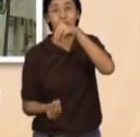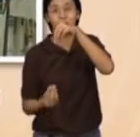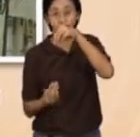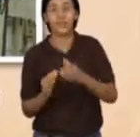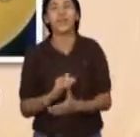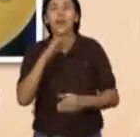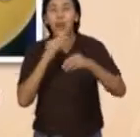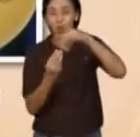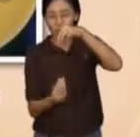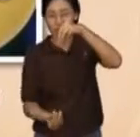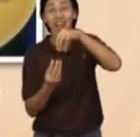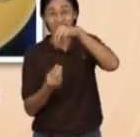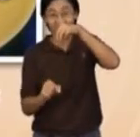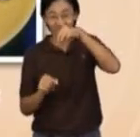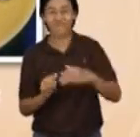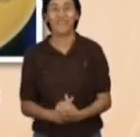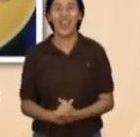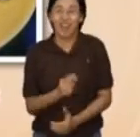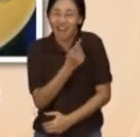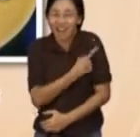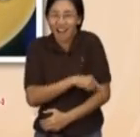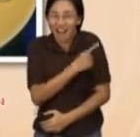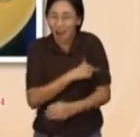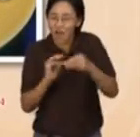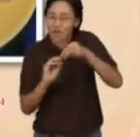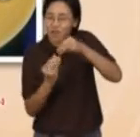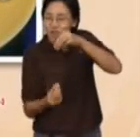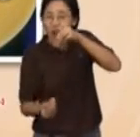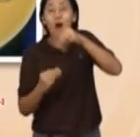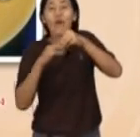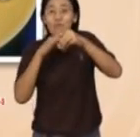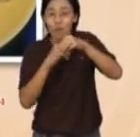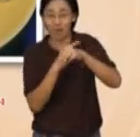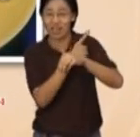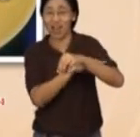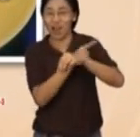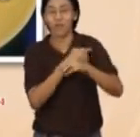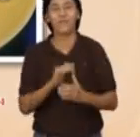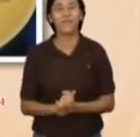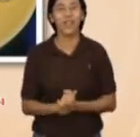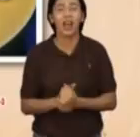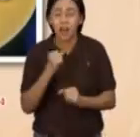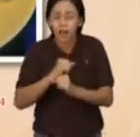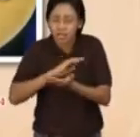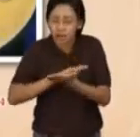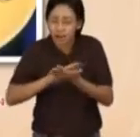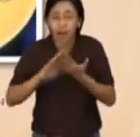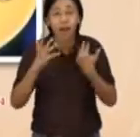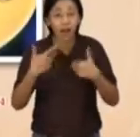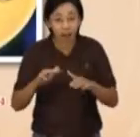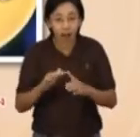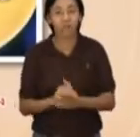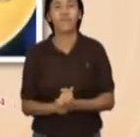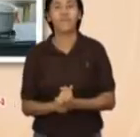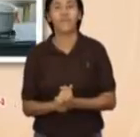ไส้หมูตัวนี้นะครับ ขาวเชียว จะเหลือแต่ตัวนี้นะครับเสร็จแล้วเราก็เอาพอสะอาดเรียบร้อยแล้วเนี่ยเราก็เอาม